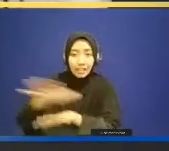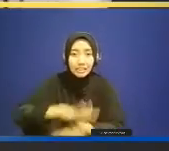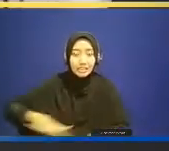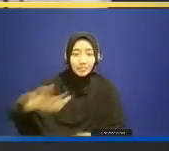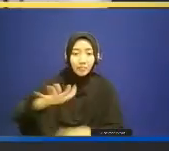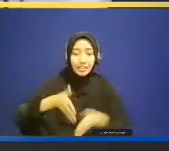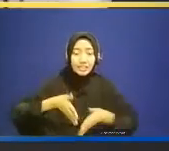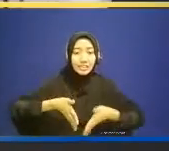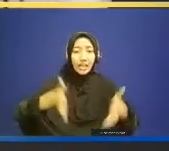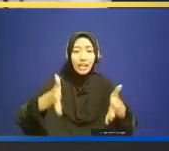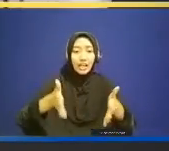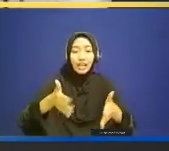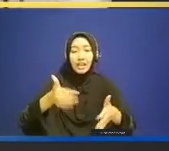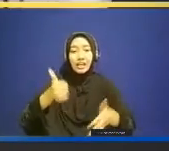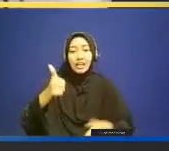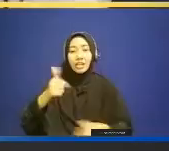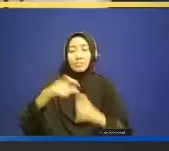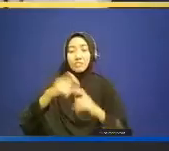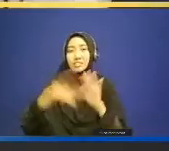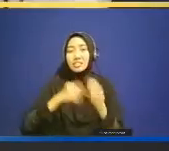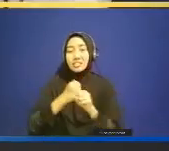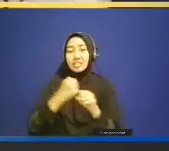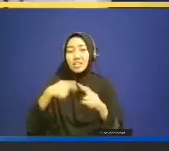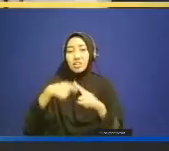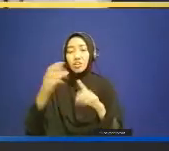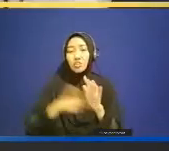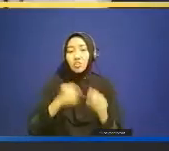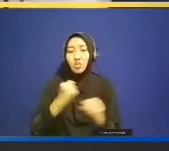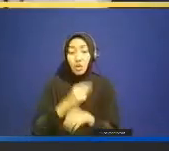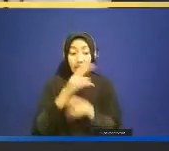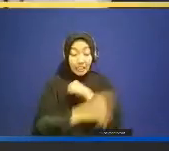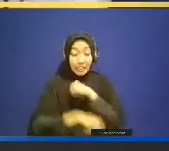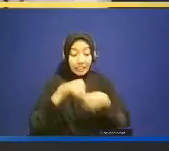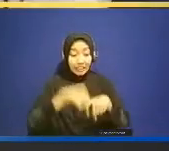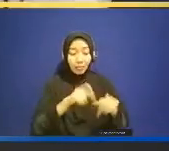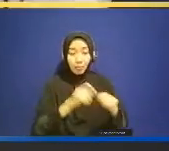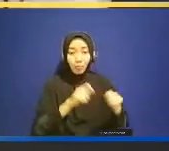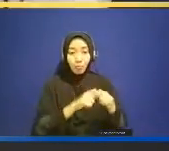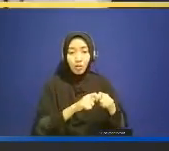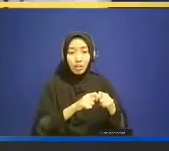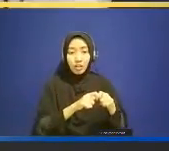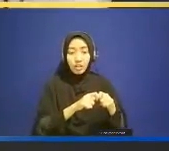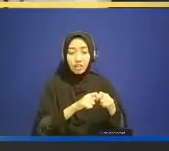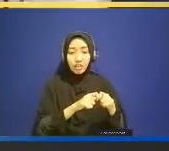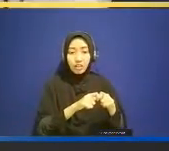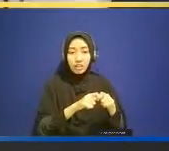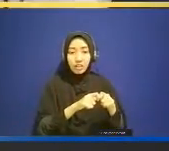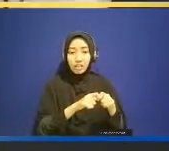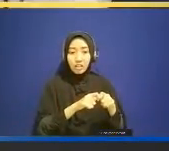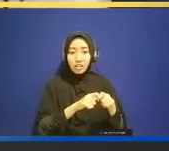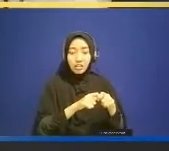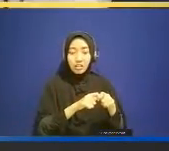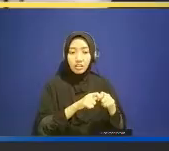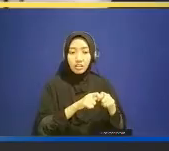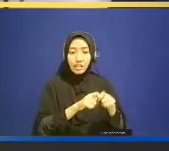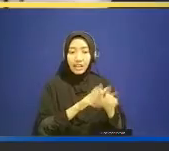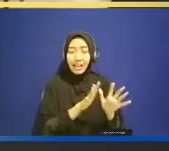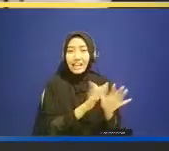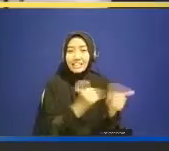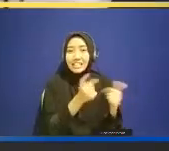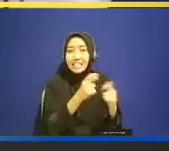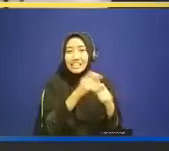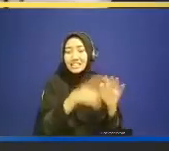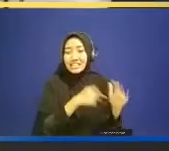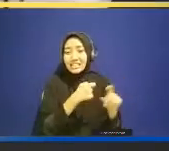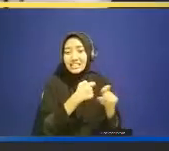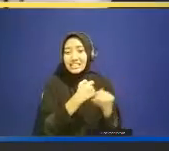jalan Itu cuma enam singkong negara yg begini bikin putih step bikin menghasilkan si